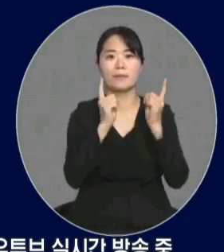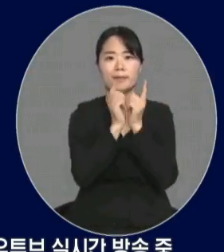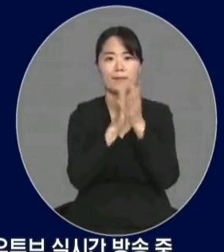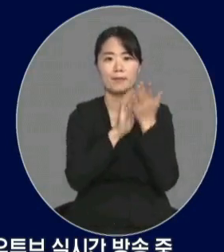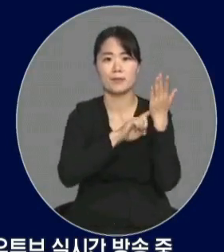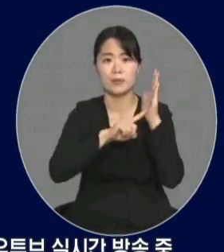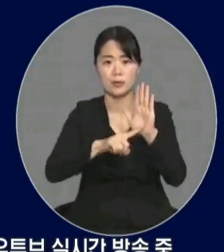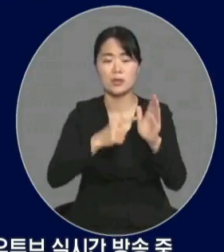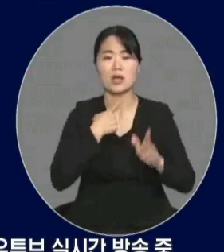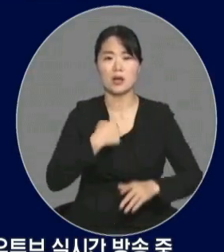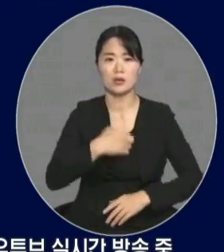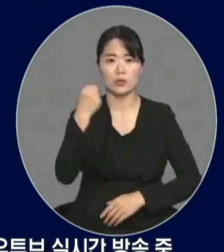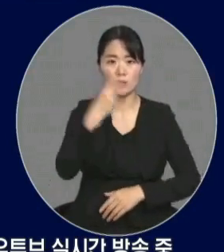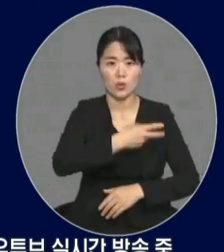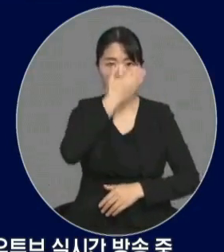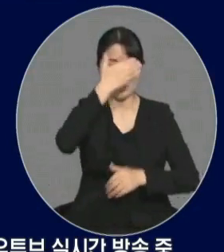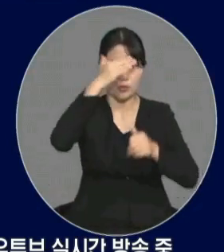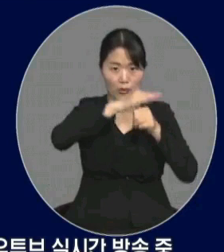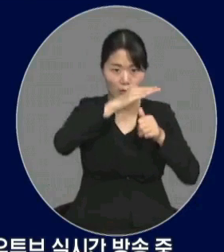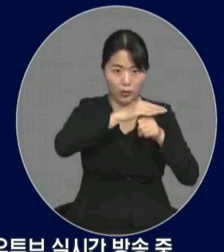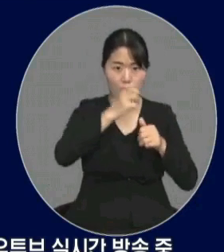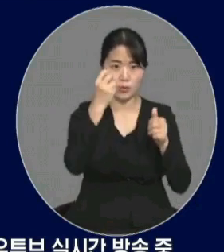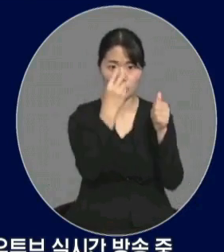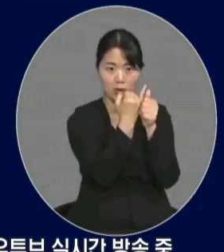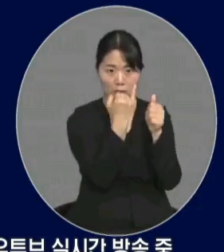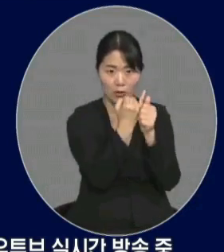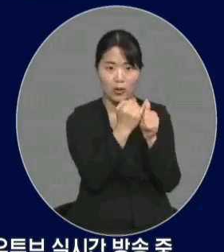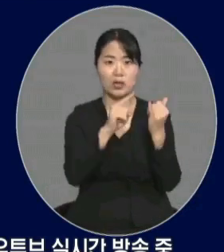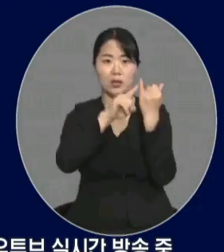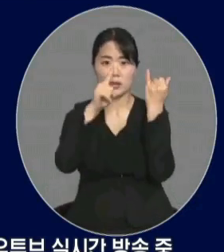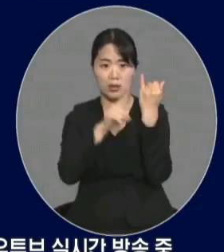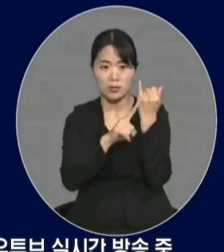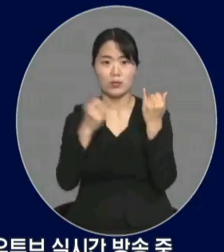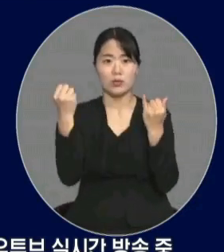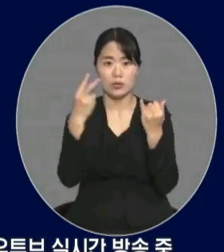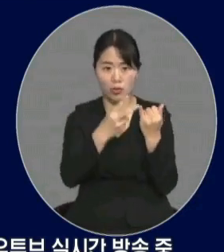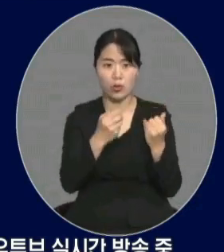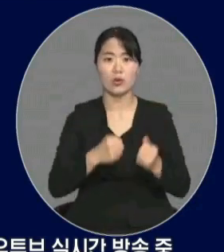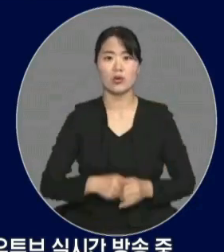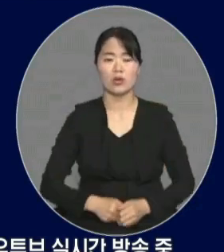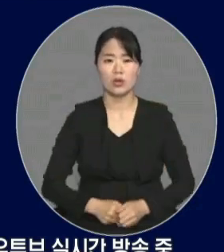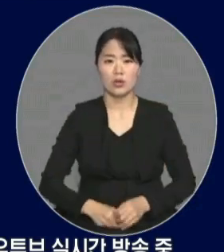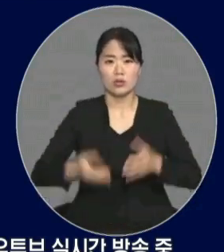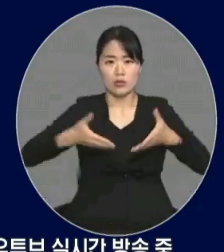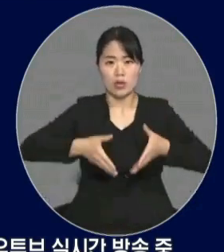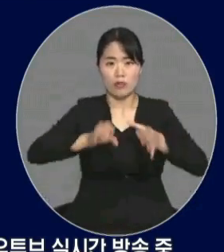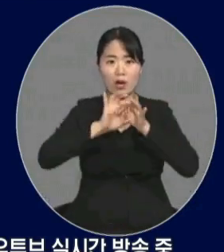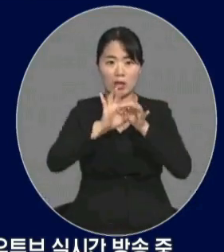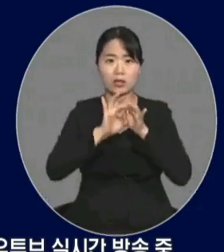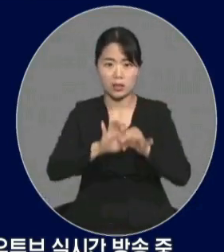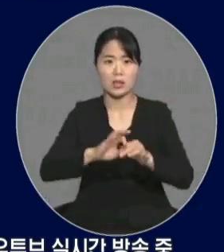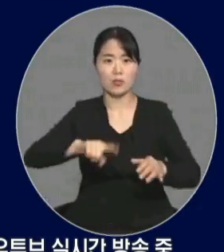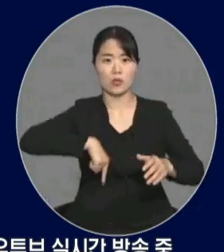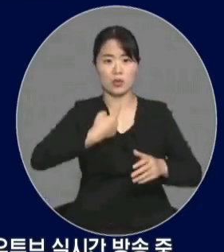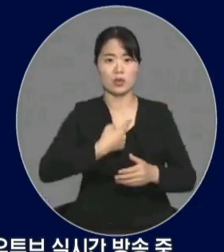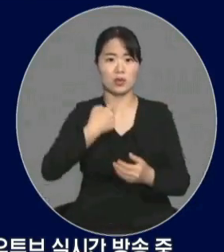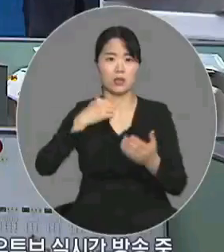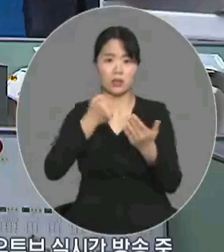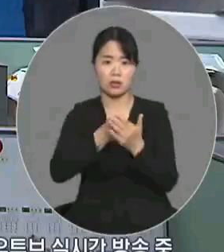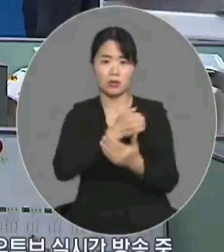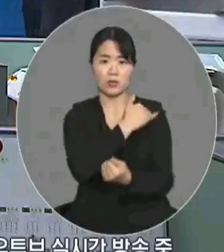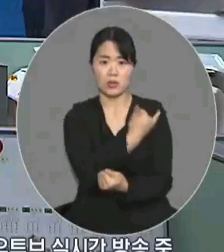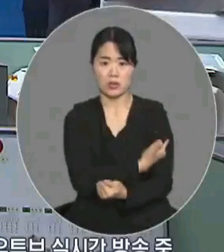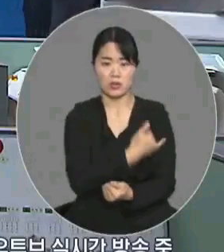또 청소년에게도 결혼과 임신, 출산 여부 등을 스스로 결정하는 결정권이 있어야 한다는 내용의 참고 자료를 배포한 걸로